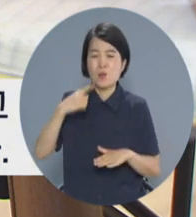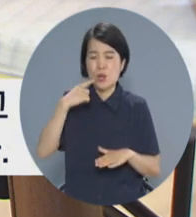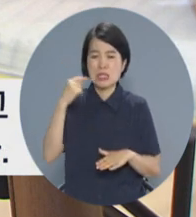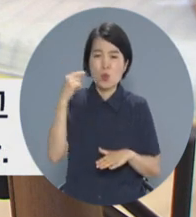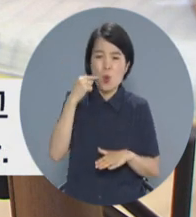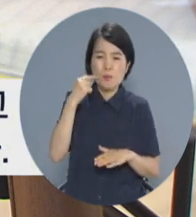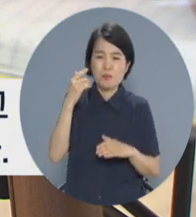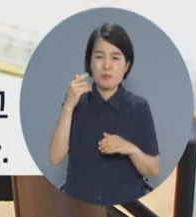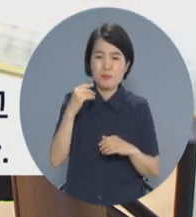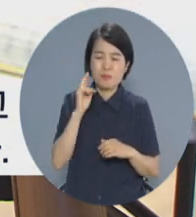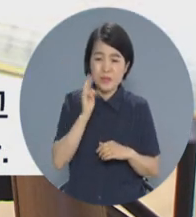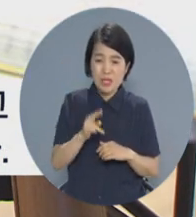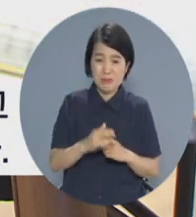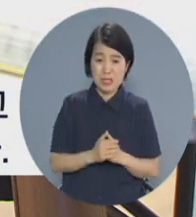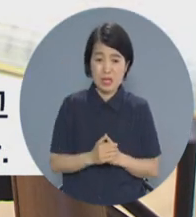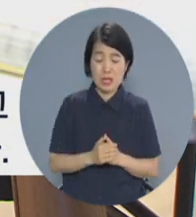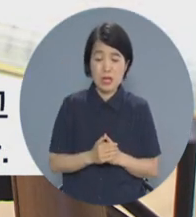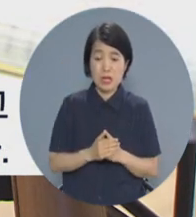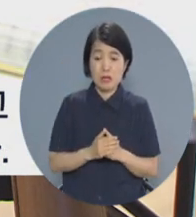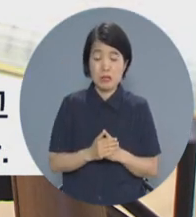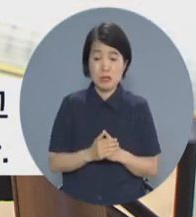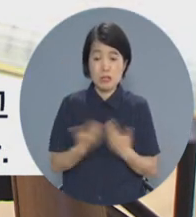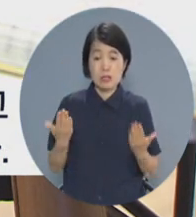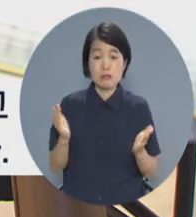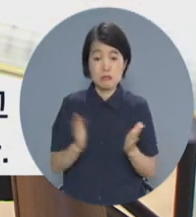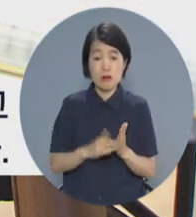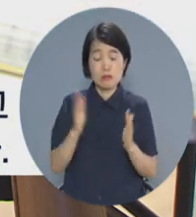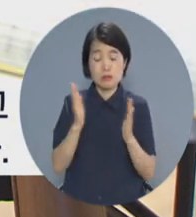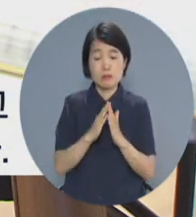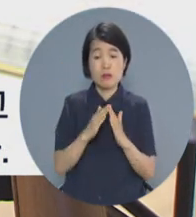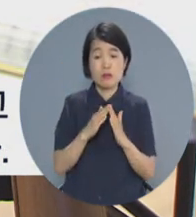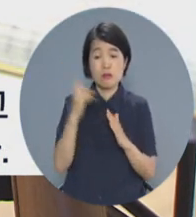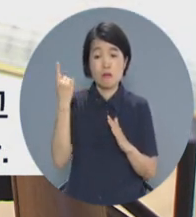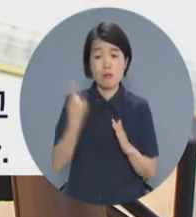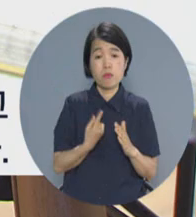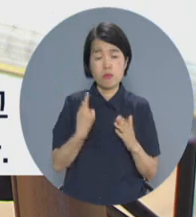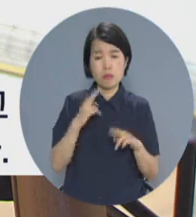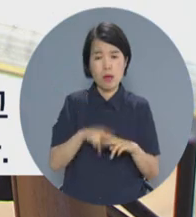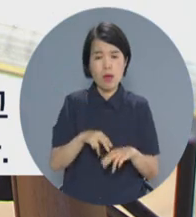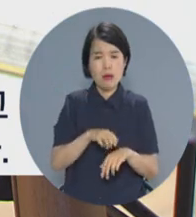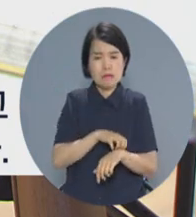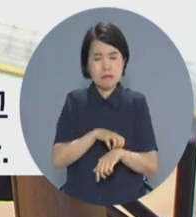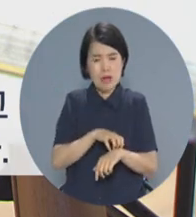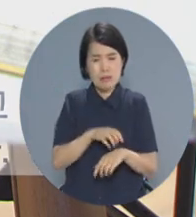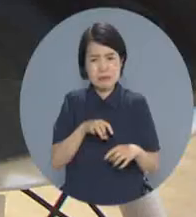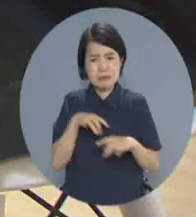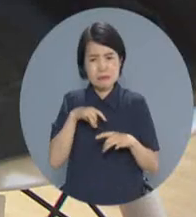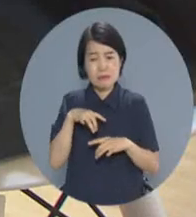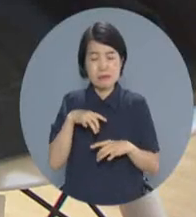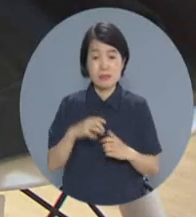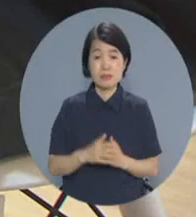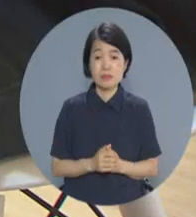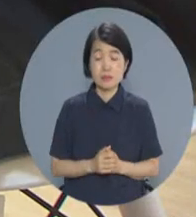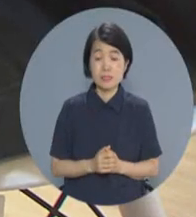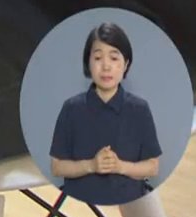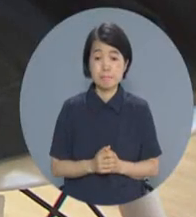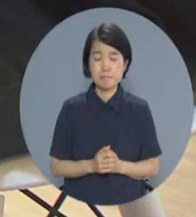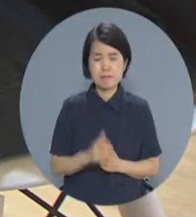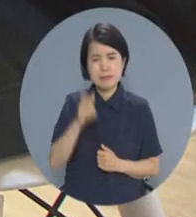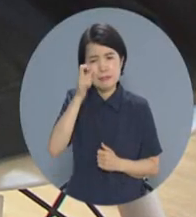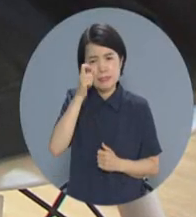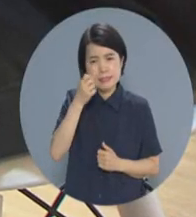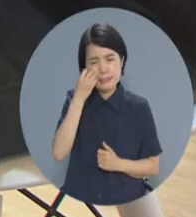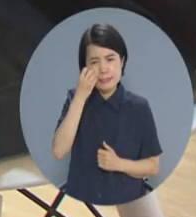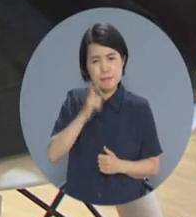소금기가 세서 그런다. 퇴근하고 씻고 집에 가서 딱 앉아있으면 그때부터 가렵고 따갑고 그러는 거예요. 당시 이상함을